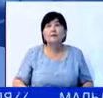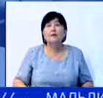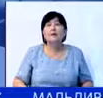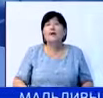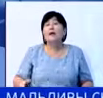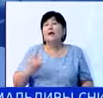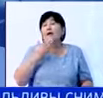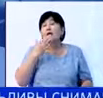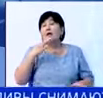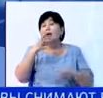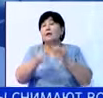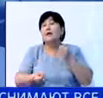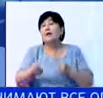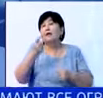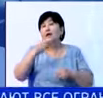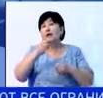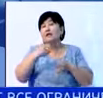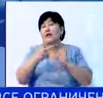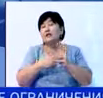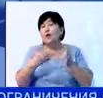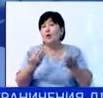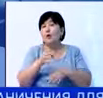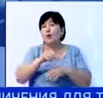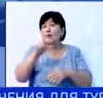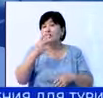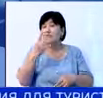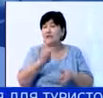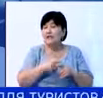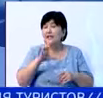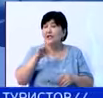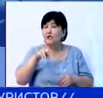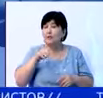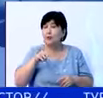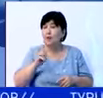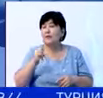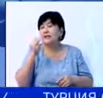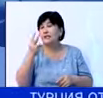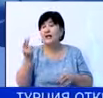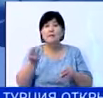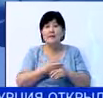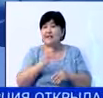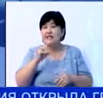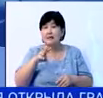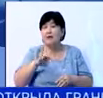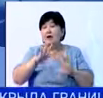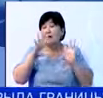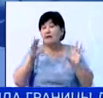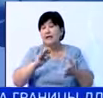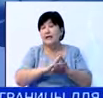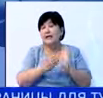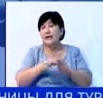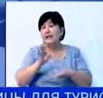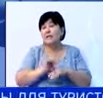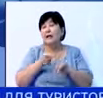За прошедшие сутки выявлены 18 новых больных, четверо из них симптомные, 14 бессимптомные. В целом состояние больных